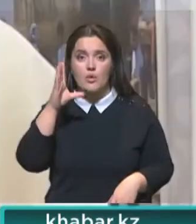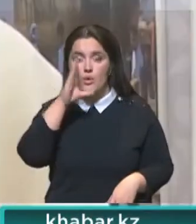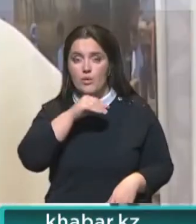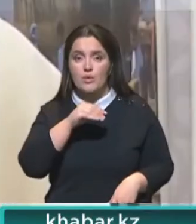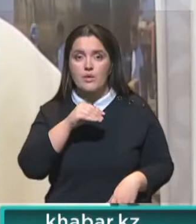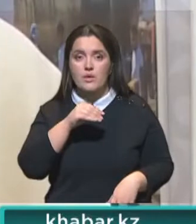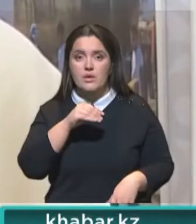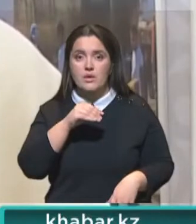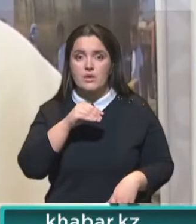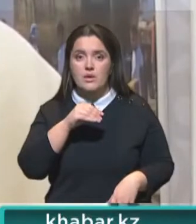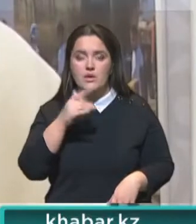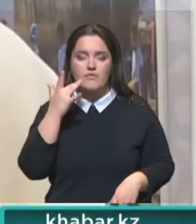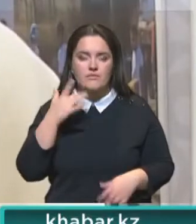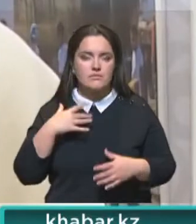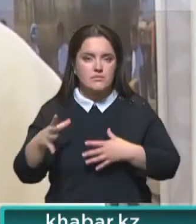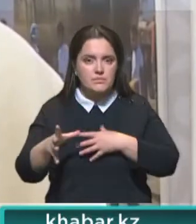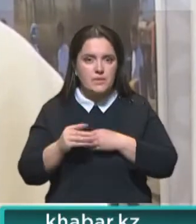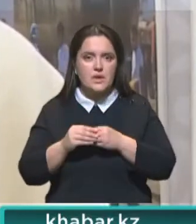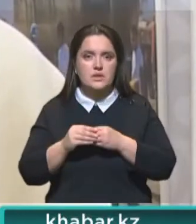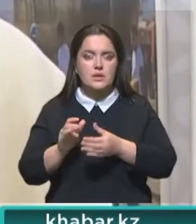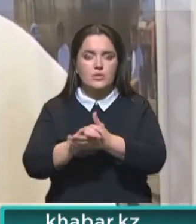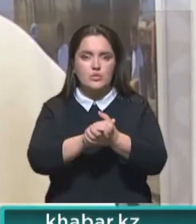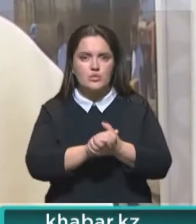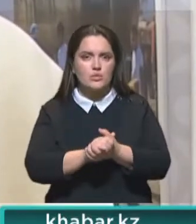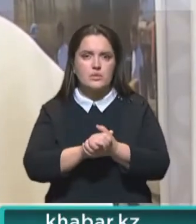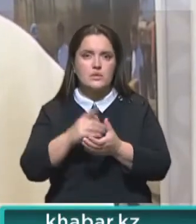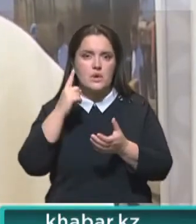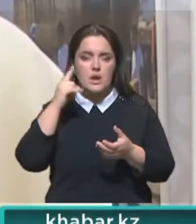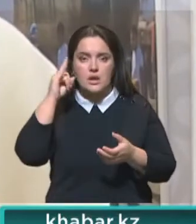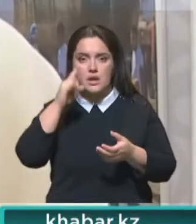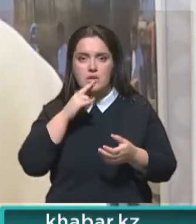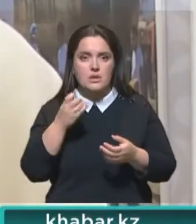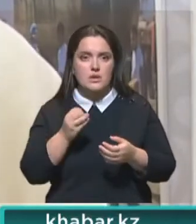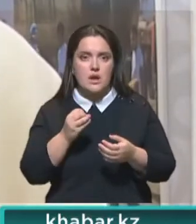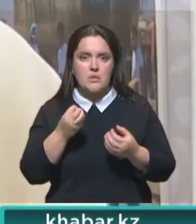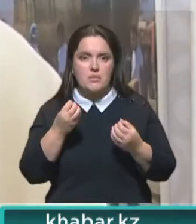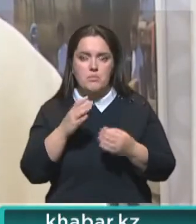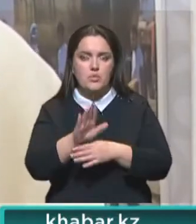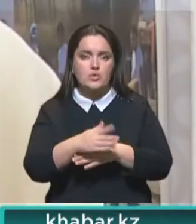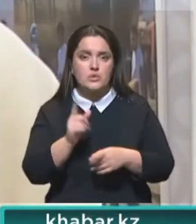кадр. Слово «безбергеймес», когда часто слышится по всему Казахстану, оно не пустой звук, это и в самом деле так.